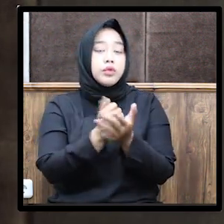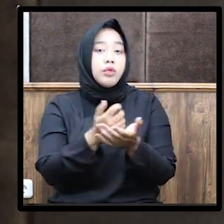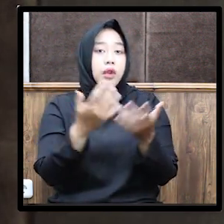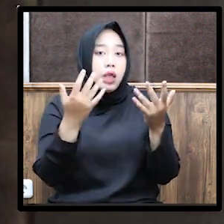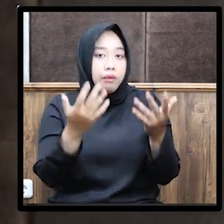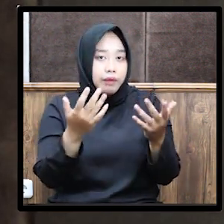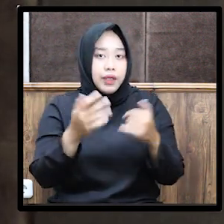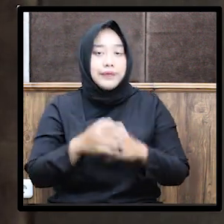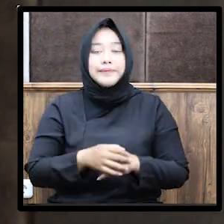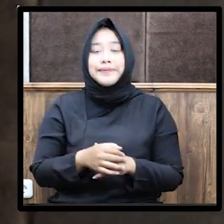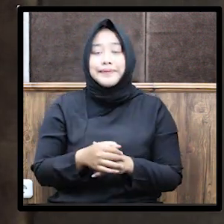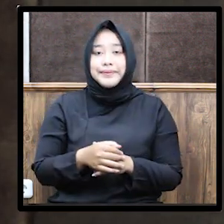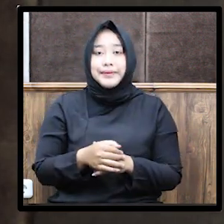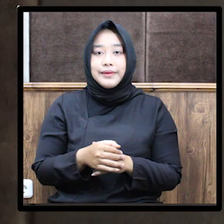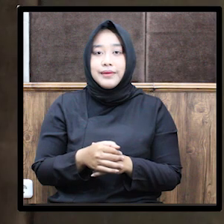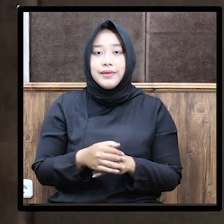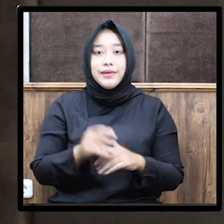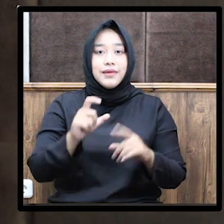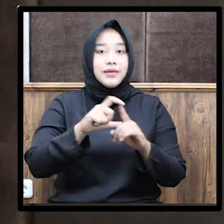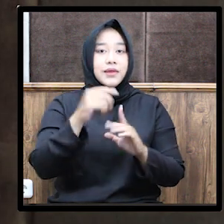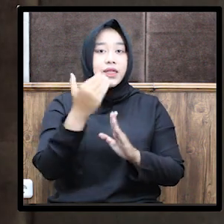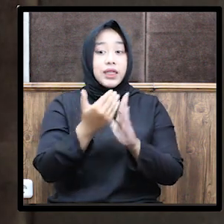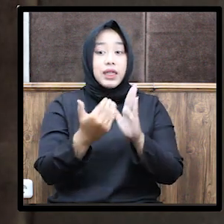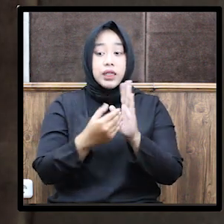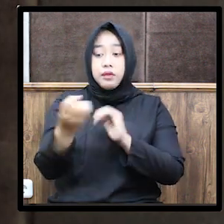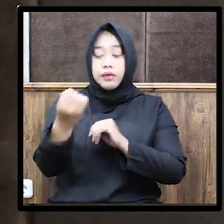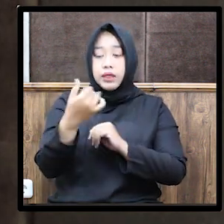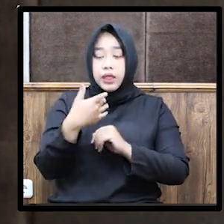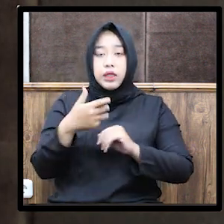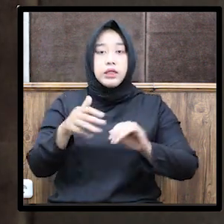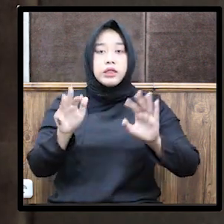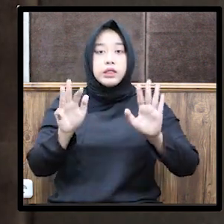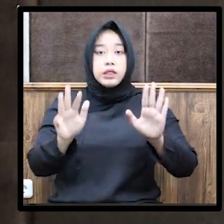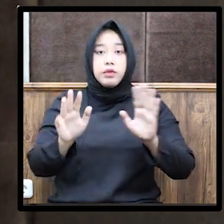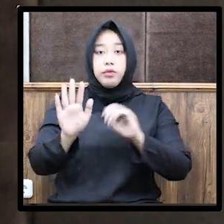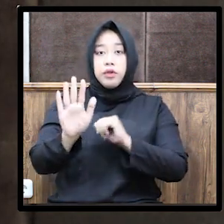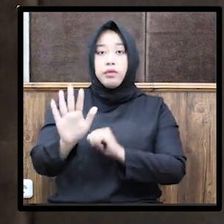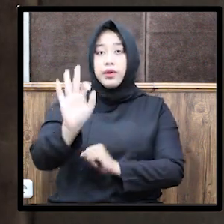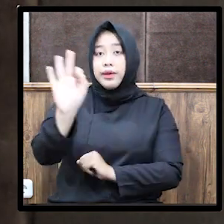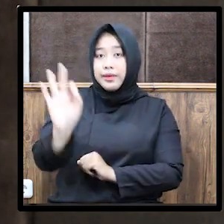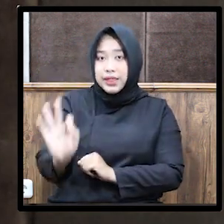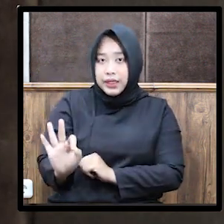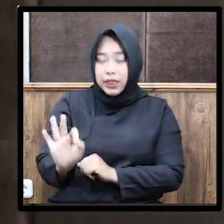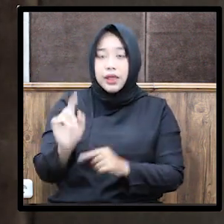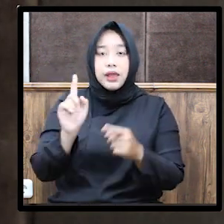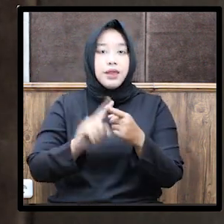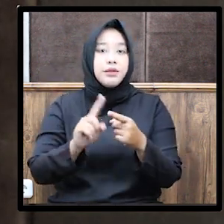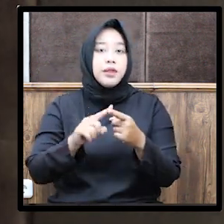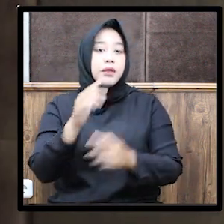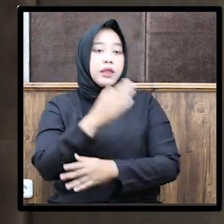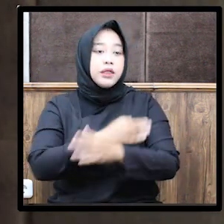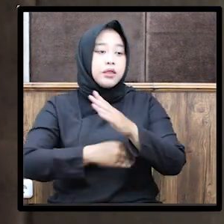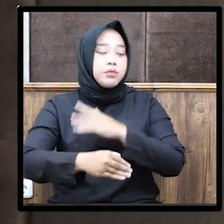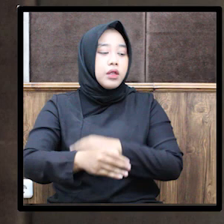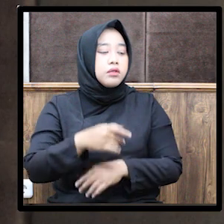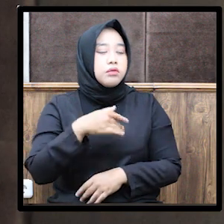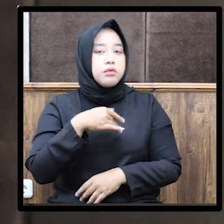ini kekosongan. Nah, tetapi sebetulnya di sisi yang lain data juga mengatakan bahwa